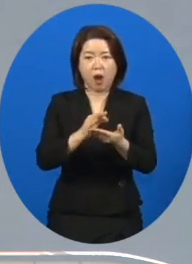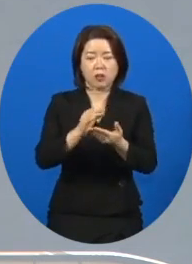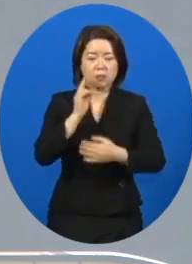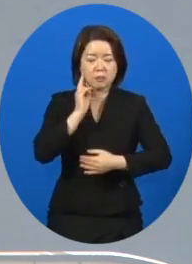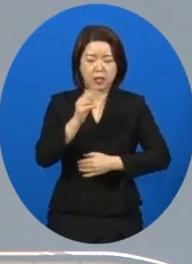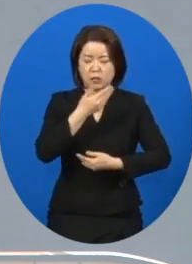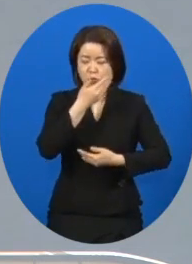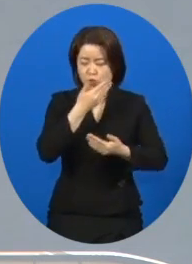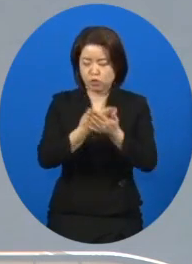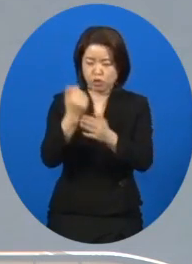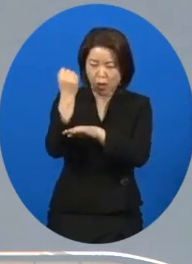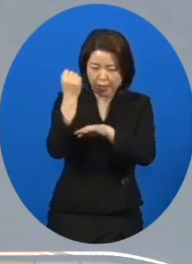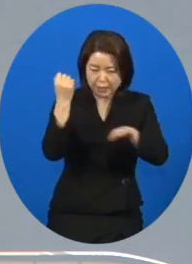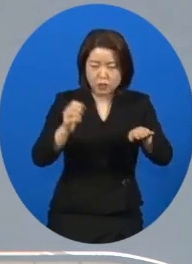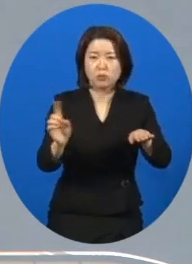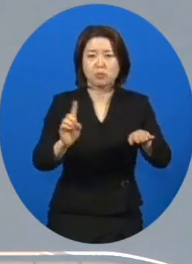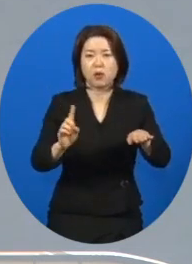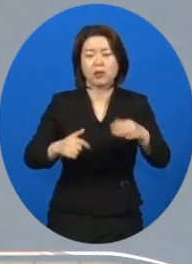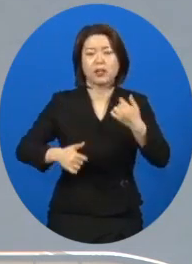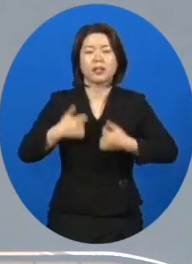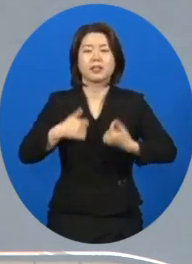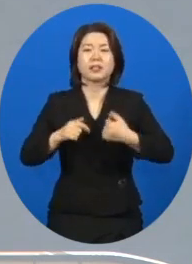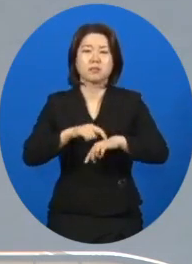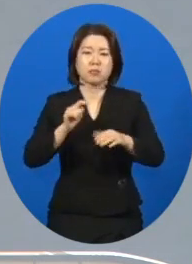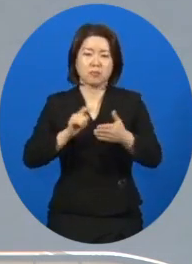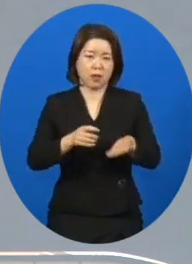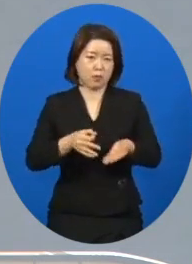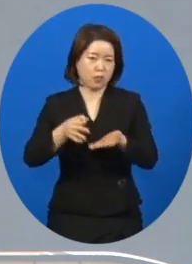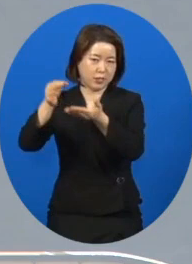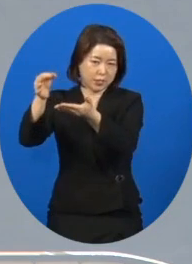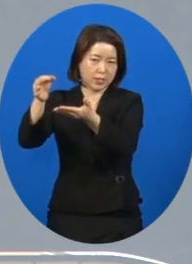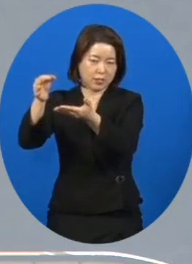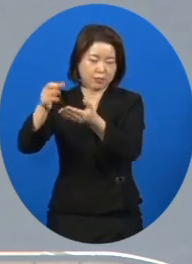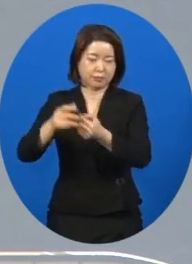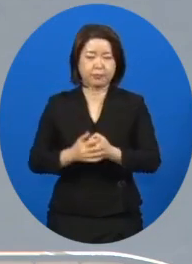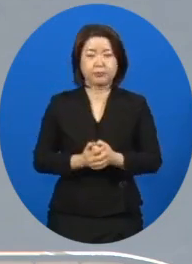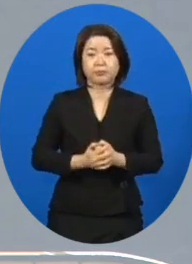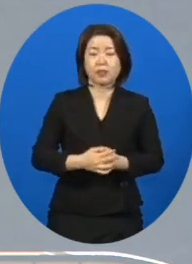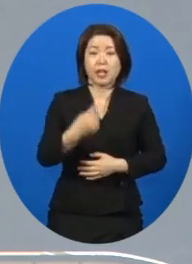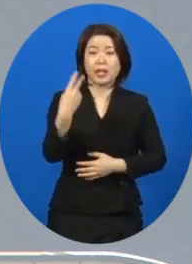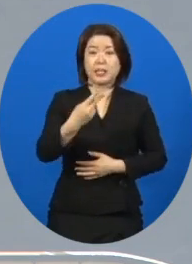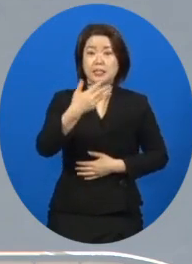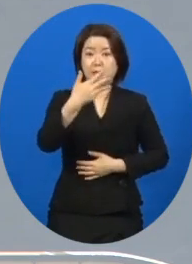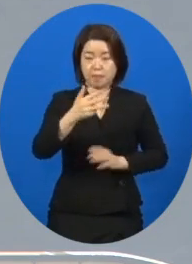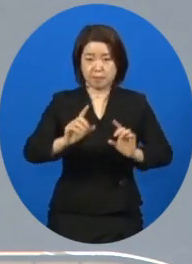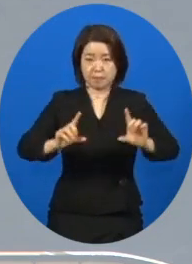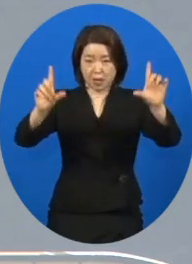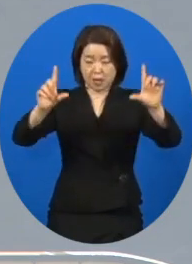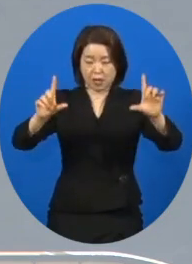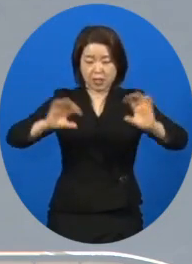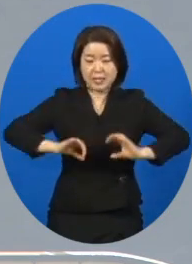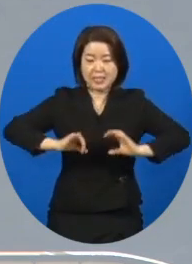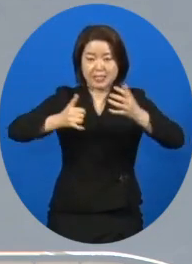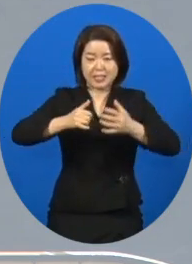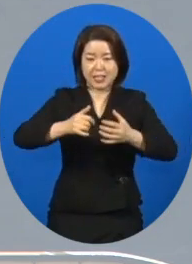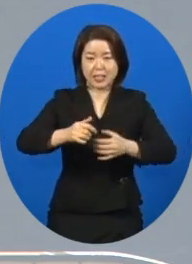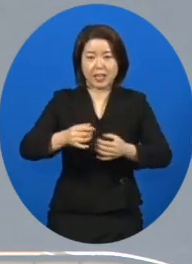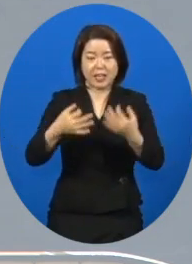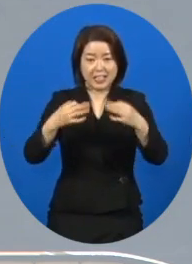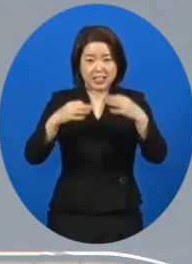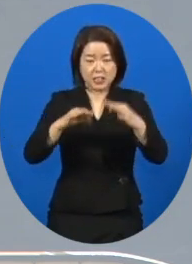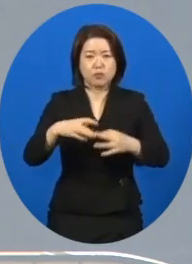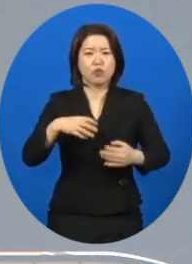기준이 기쁨으로 드리는 겁니다. 2008년이 세계 금융 위기가 오고